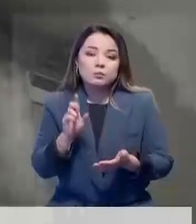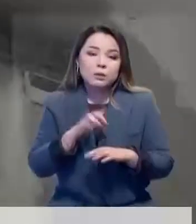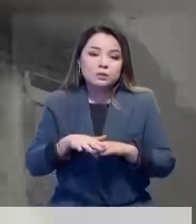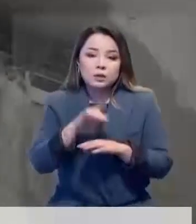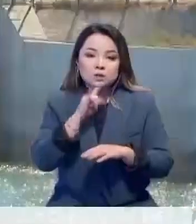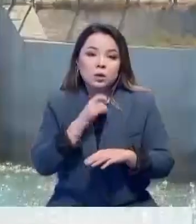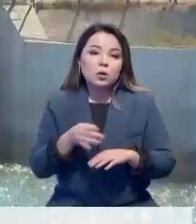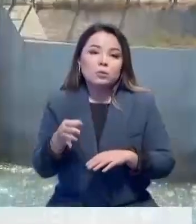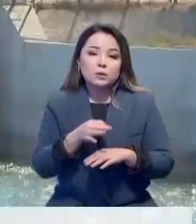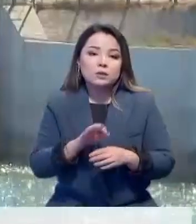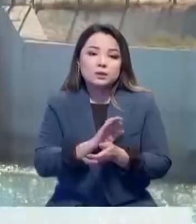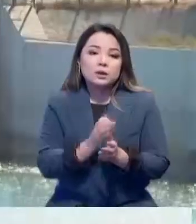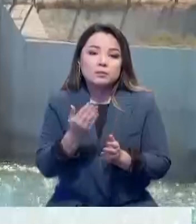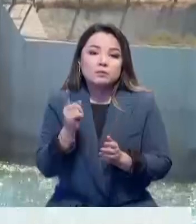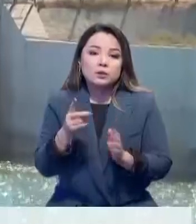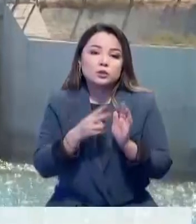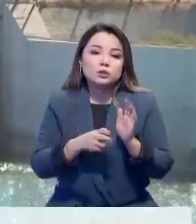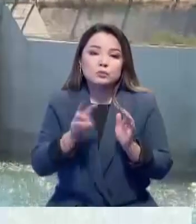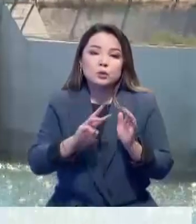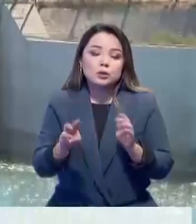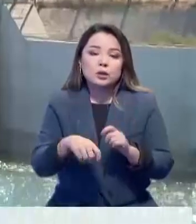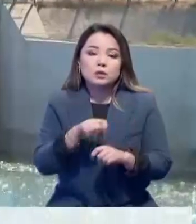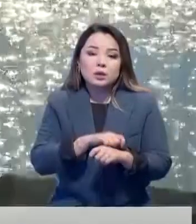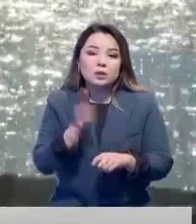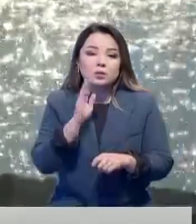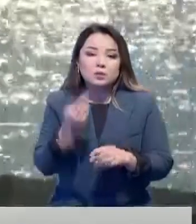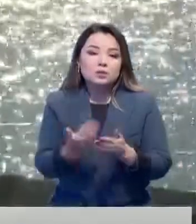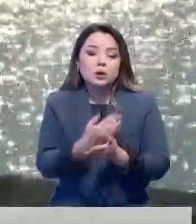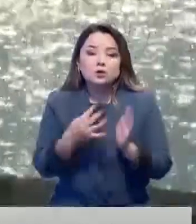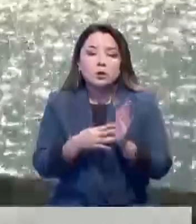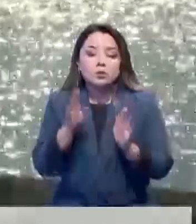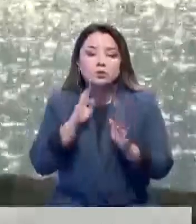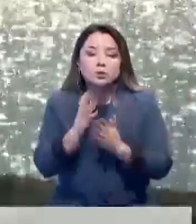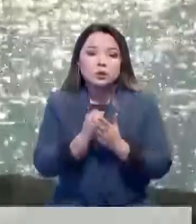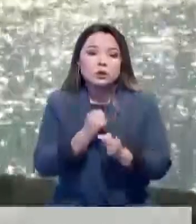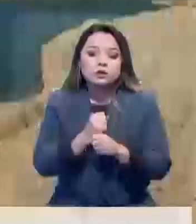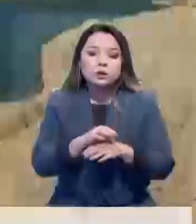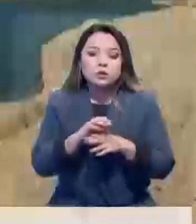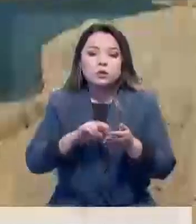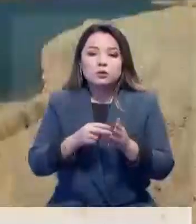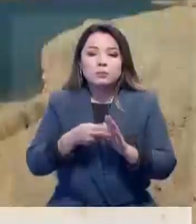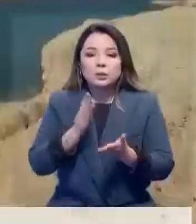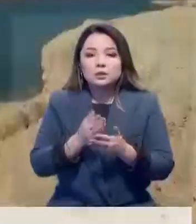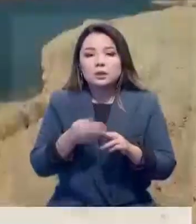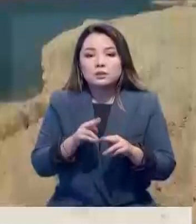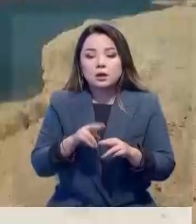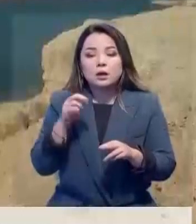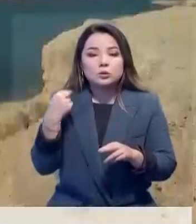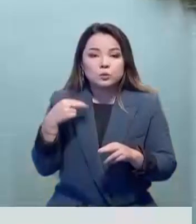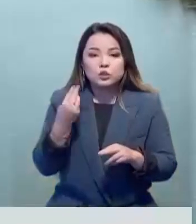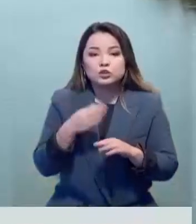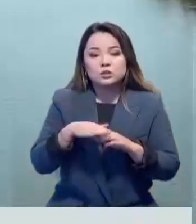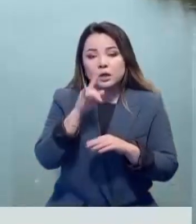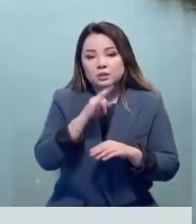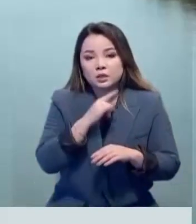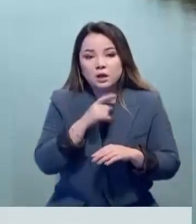Қазақстан облыстарында сыйымдылығы 1700 миллион текше метр болатын жаңа 9 су қоймасын салу жоспарланып отыр. Мұнан соң Ақтөбе, Шығыс